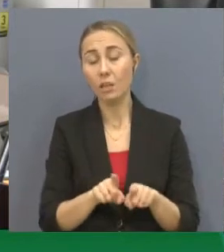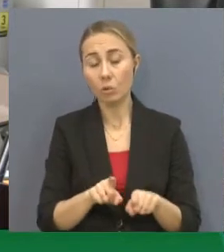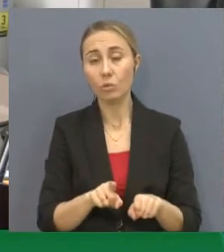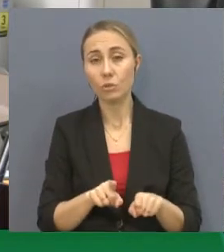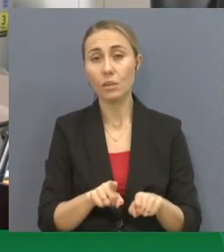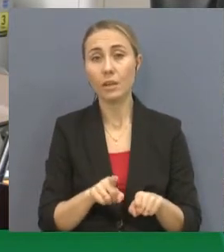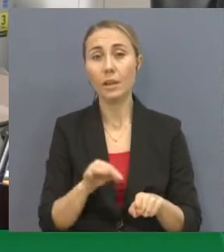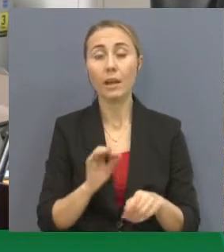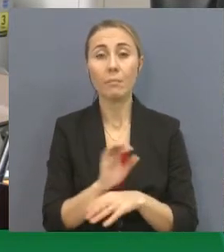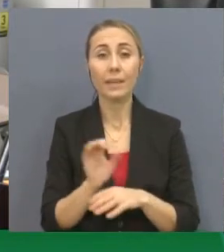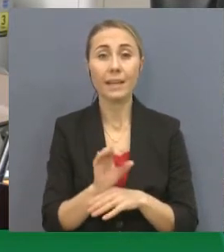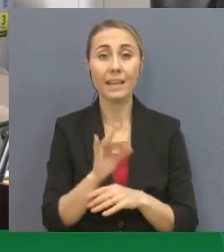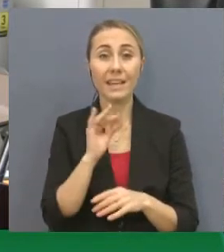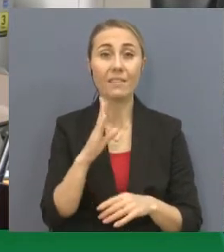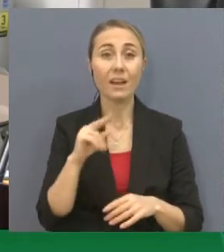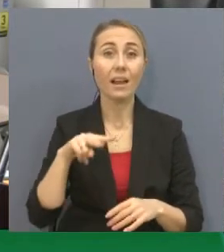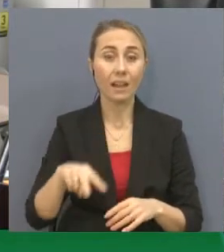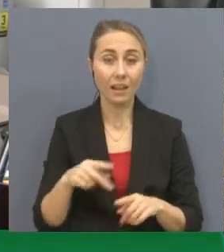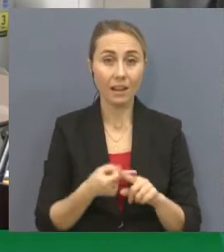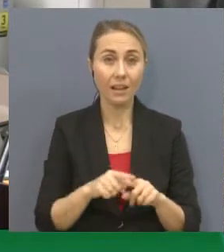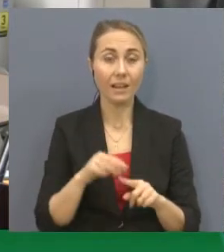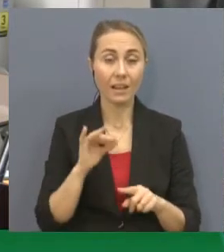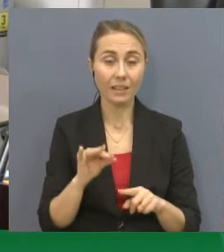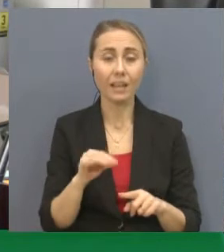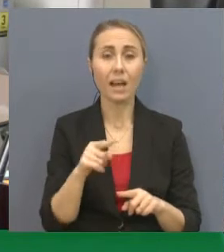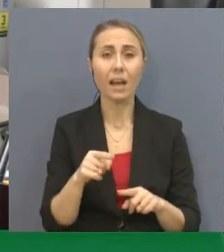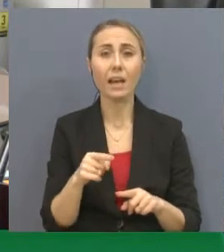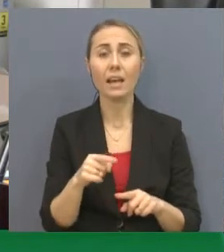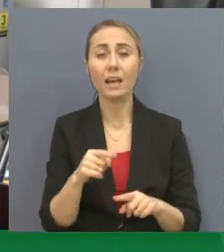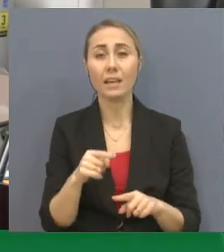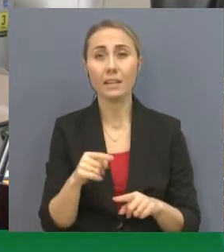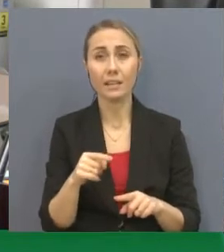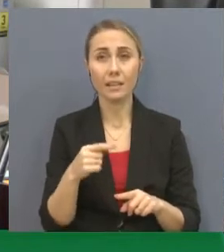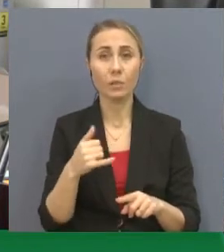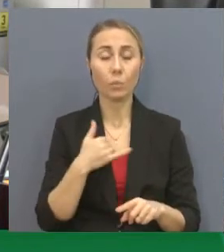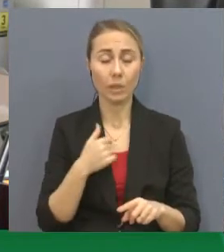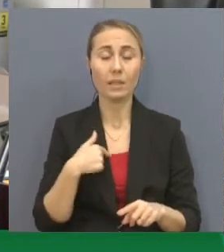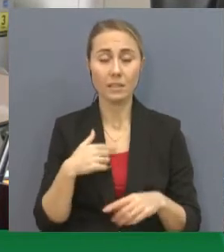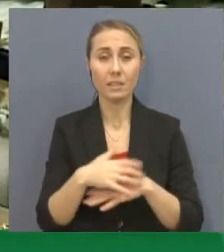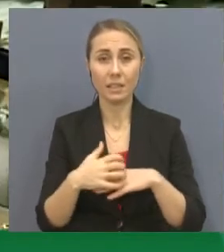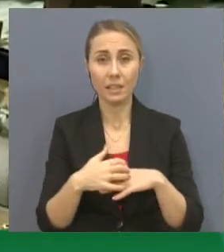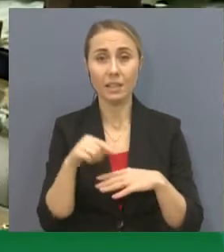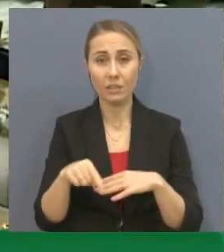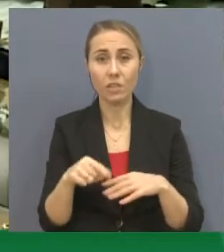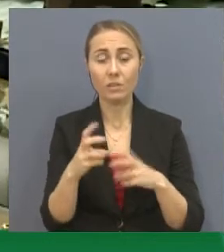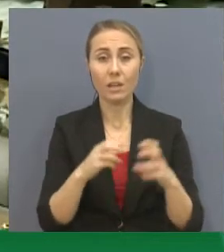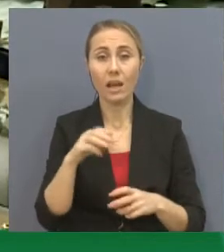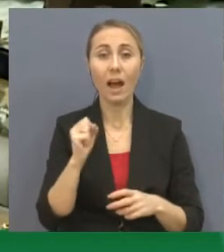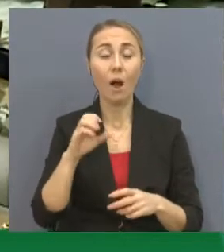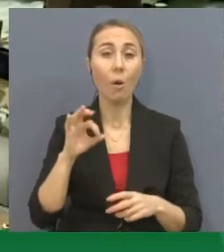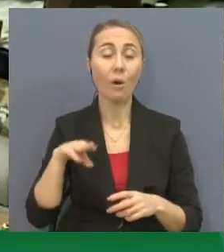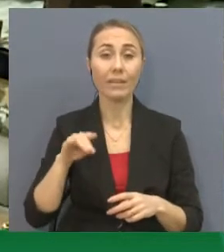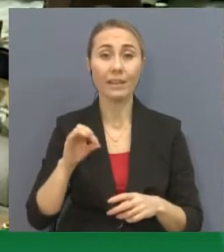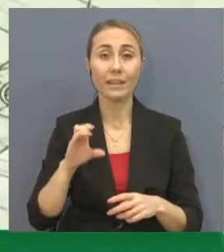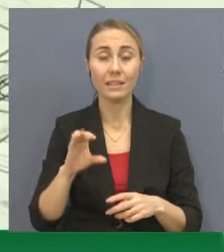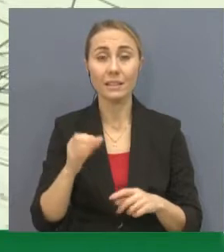производство аппаратов и вы вкусно вентиляции легких здесь на нашем заводим штаба ато нас также кокшетау ска и